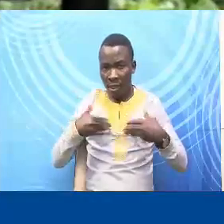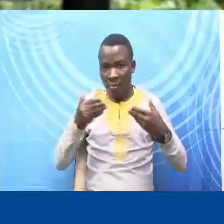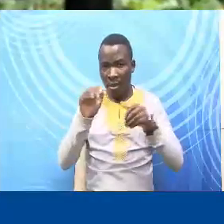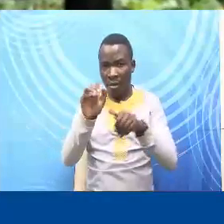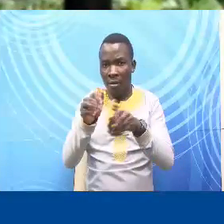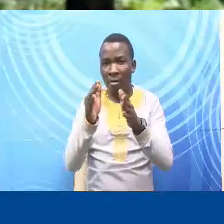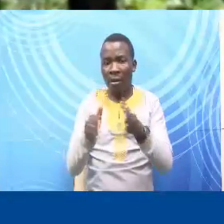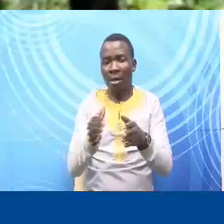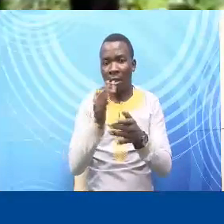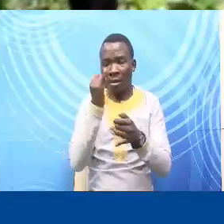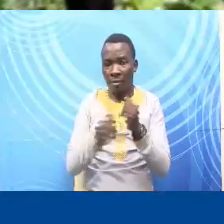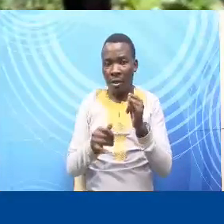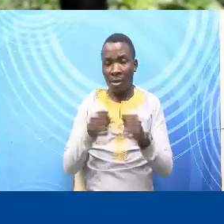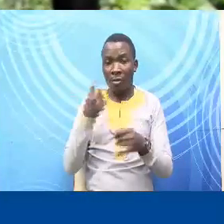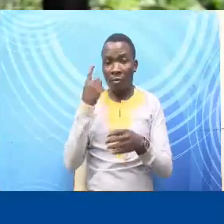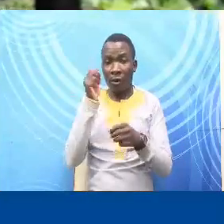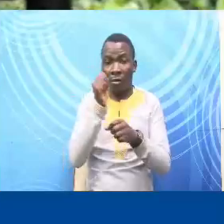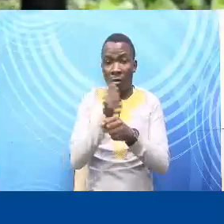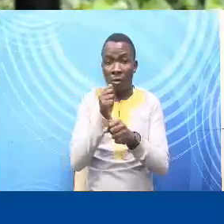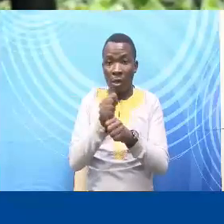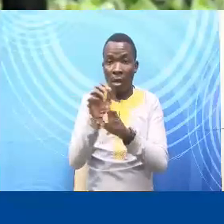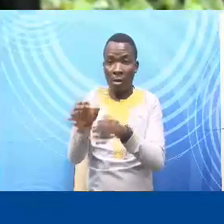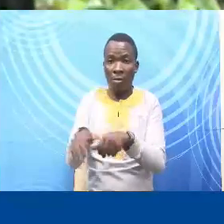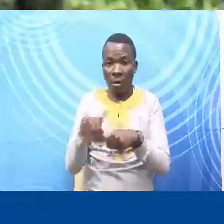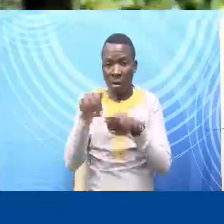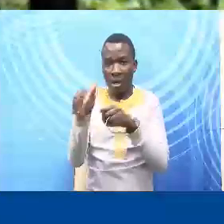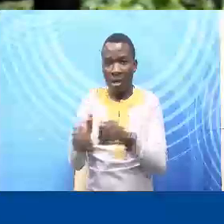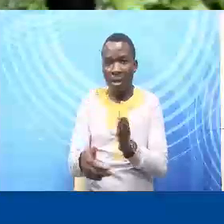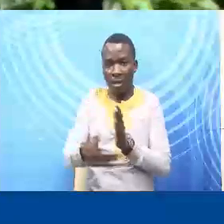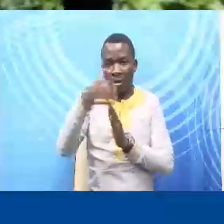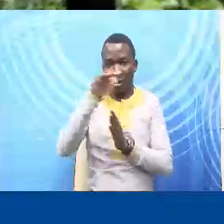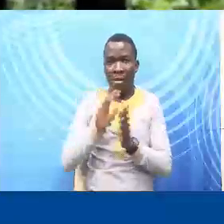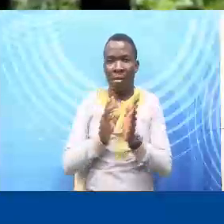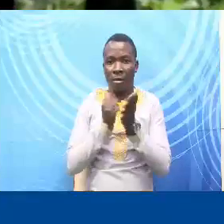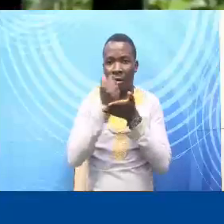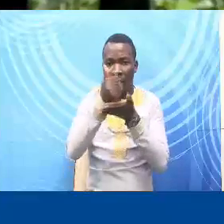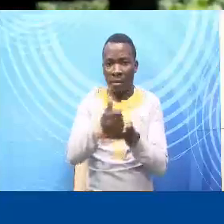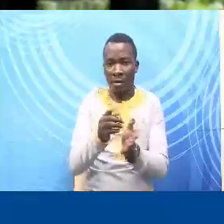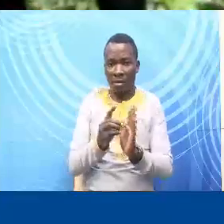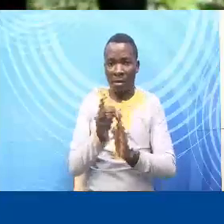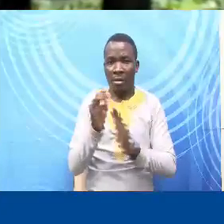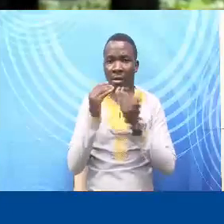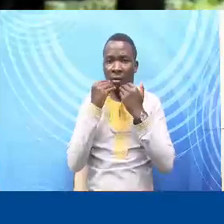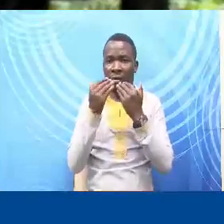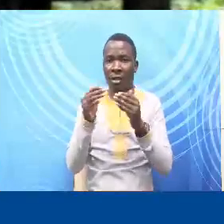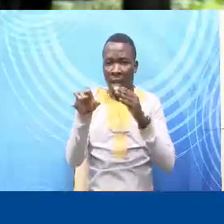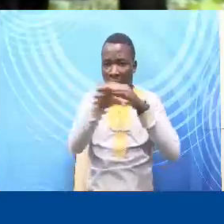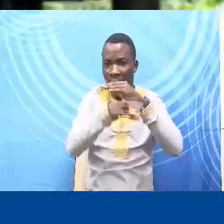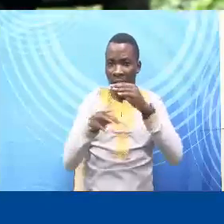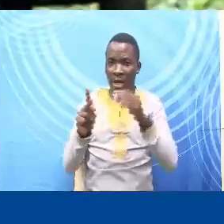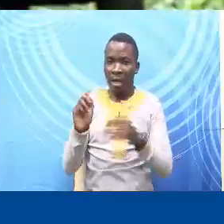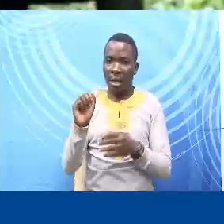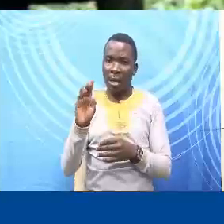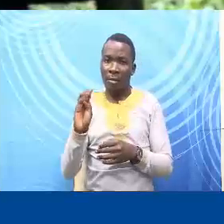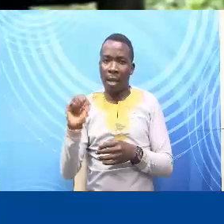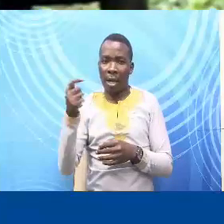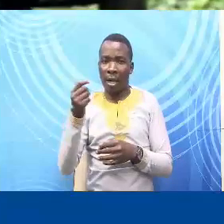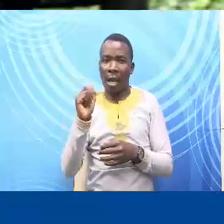kumva ko gukora ubuhinzi bw'umwuga bibateza imbere. Urakoze cyane. Kano gace ka Kabagari ni agace karimo